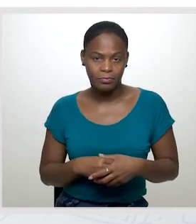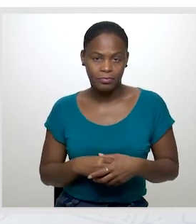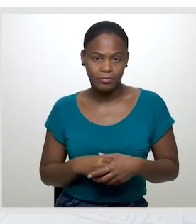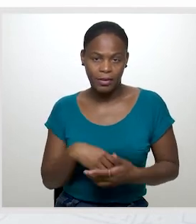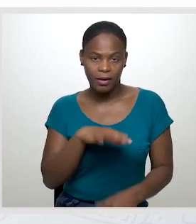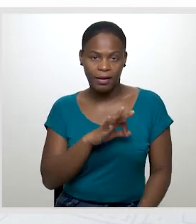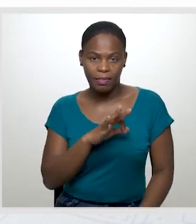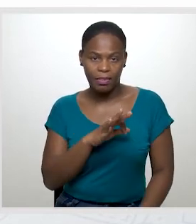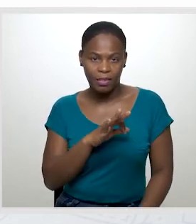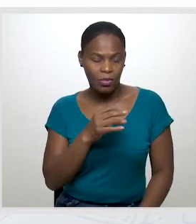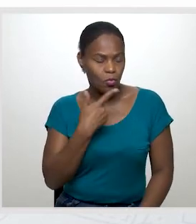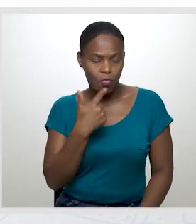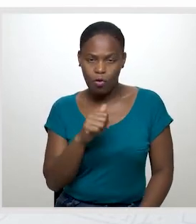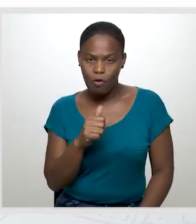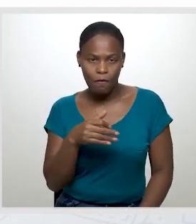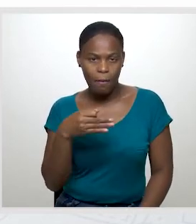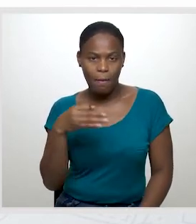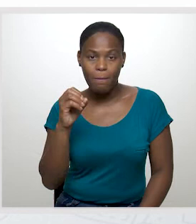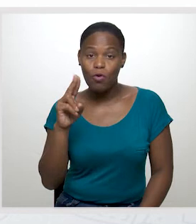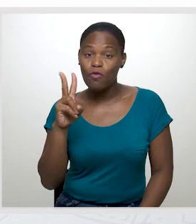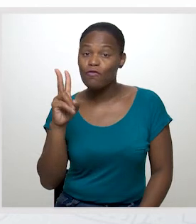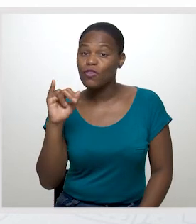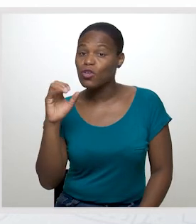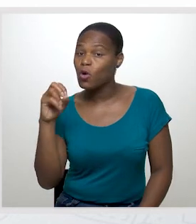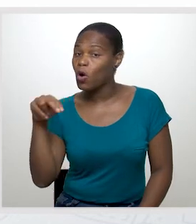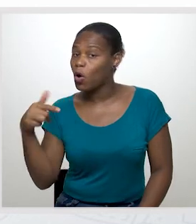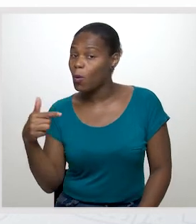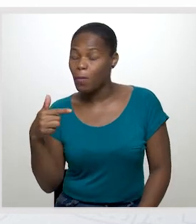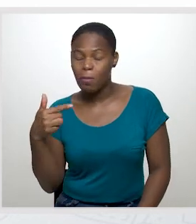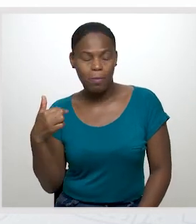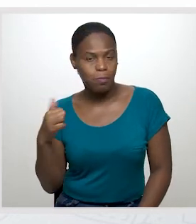4, Nous ne pouvions pas venir.